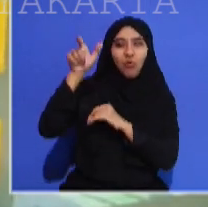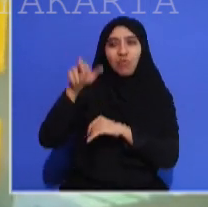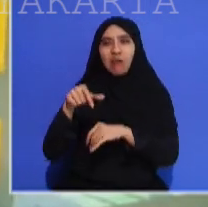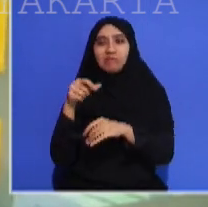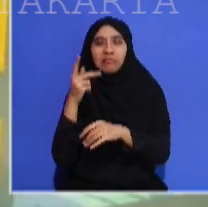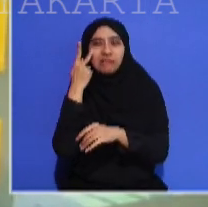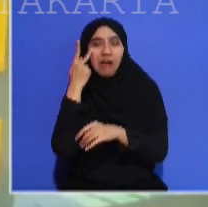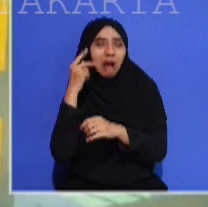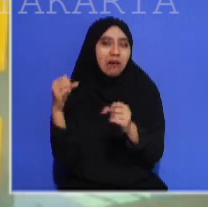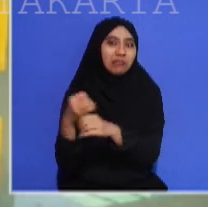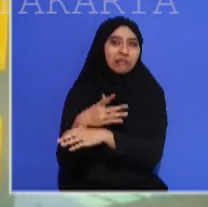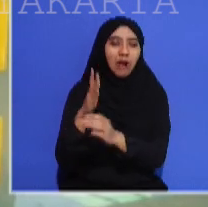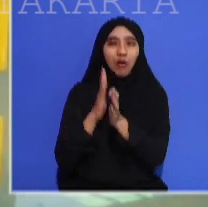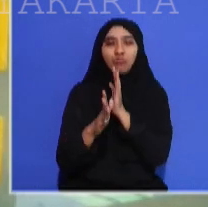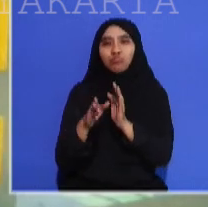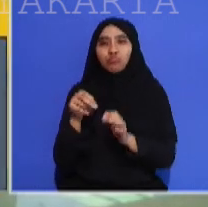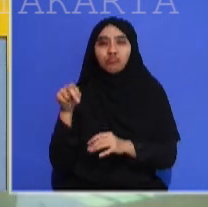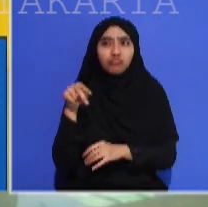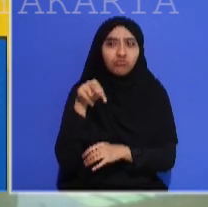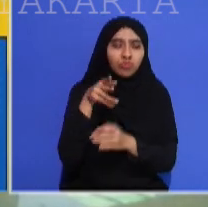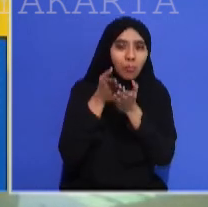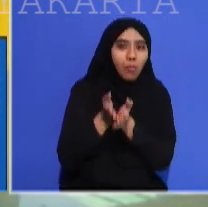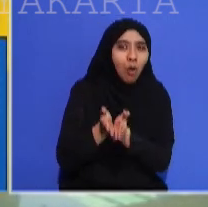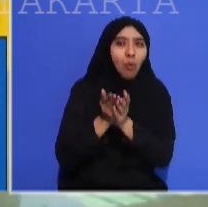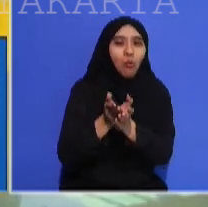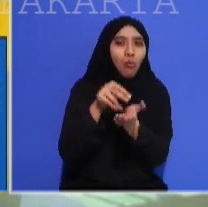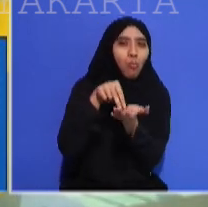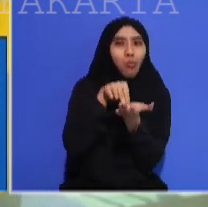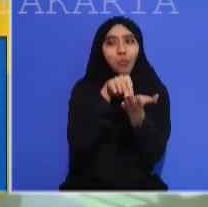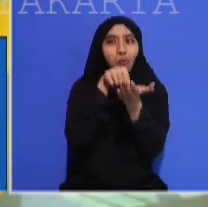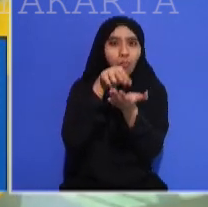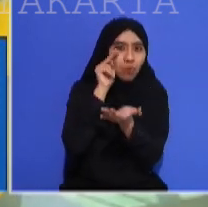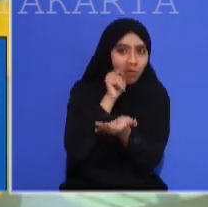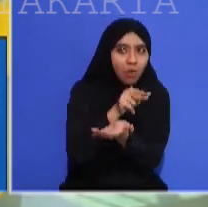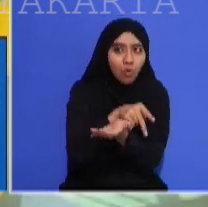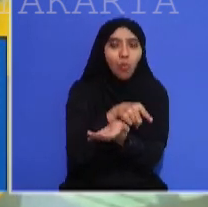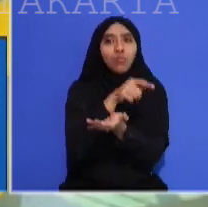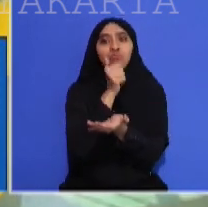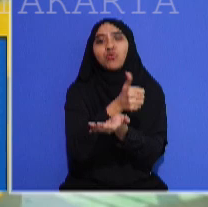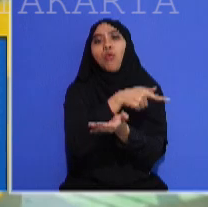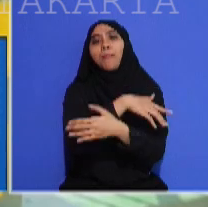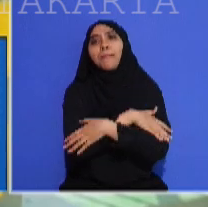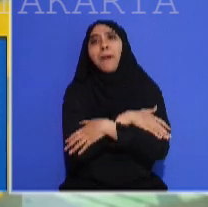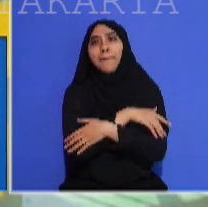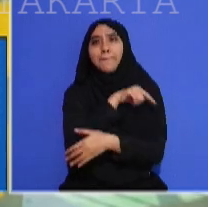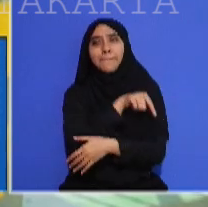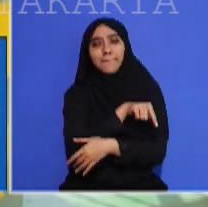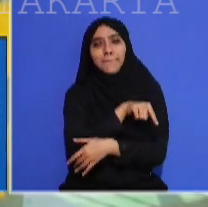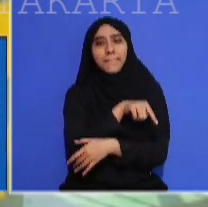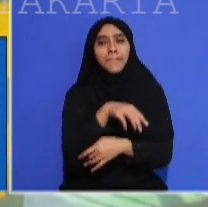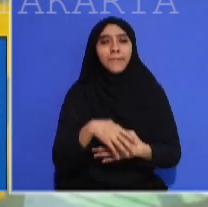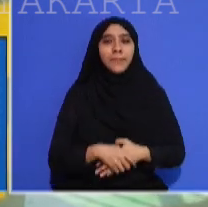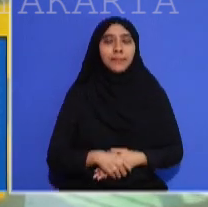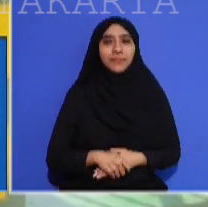itu langsung ee menurunkan kapal kemudian mengecek ke lokasi ternyata benar bahwa ada